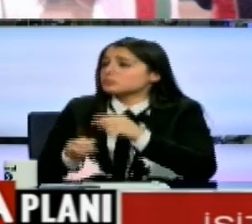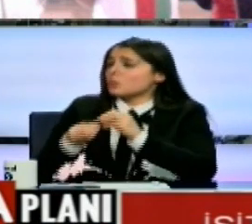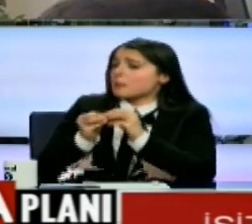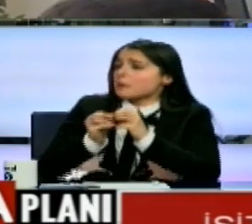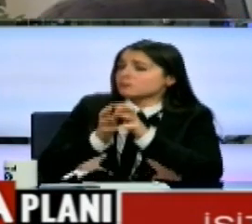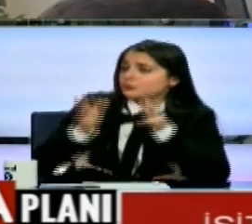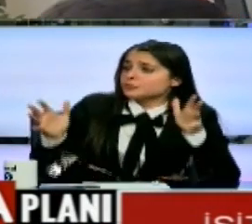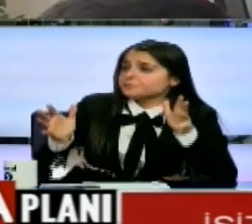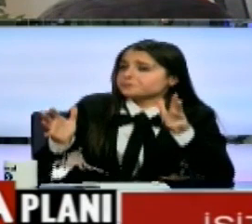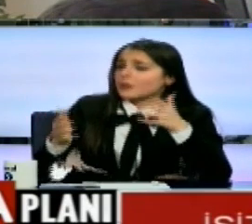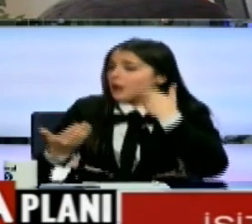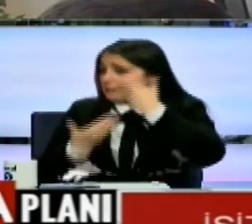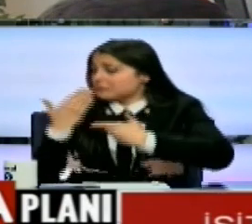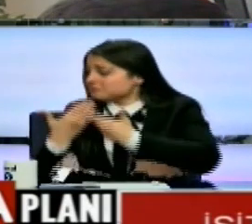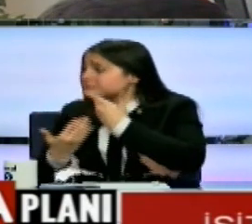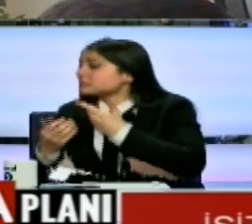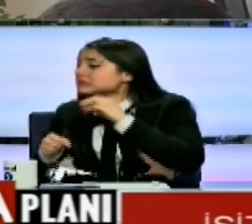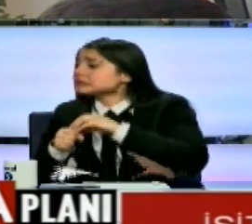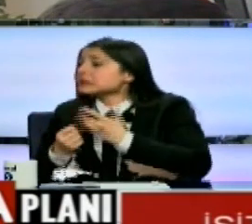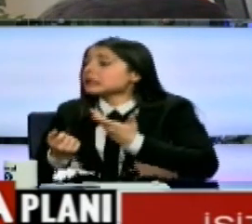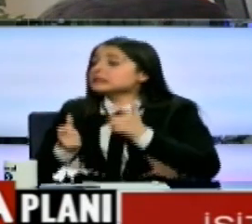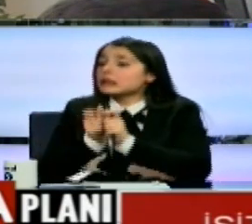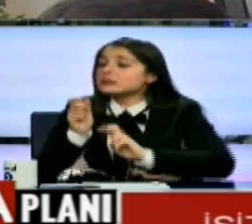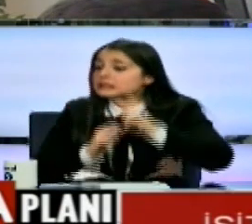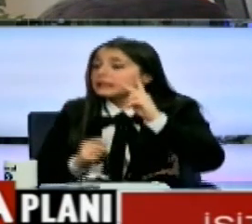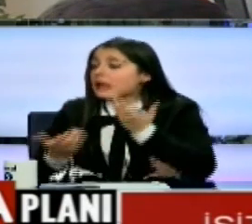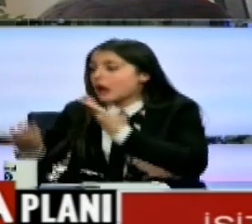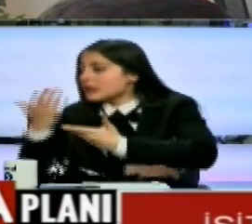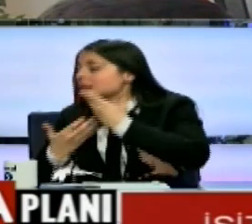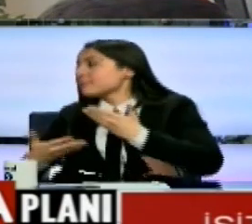sıkıntılardan bahsedebilir misiniz? Bu konuda neler yapılıyor?